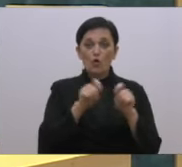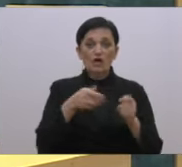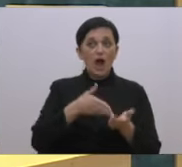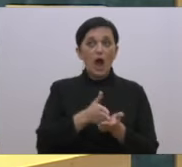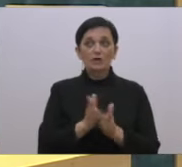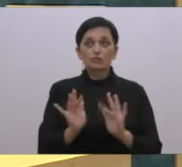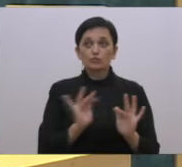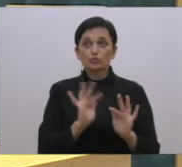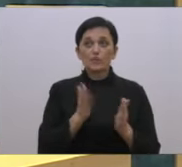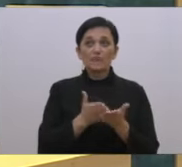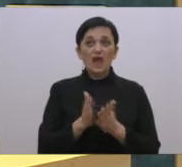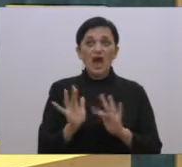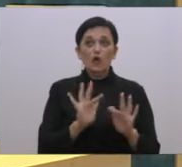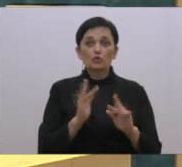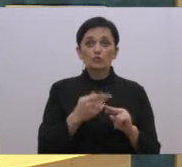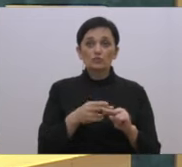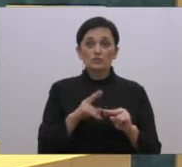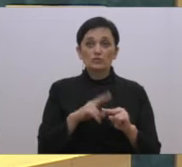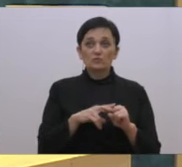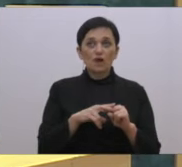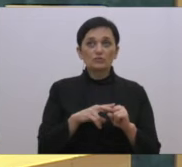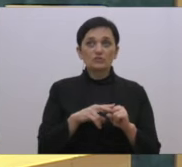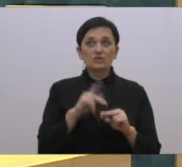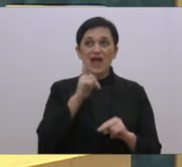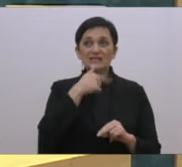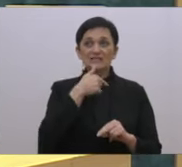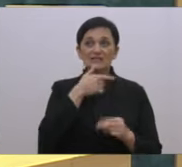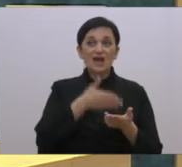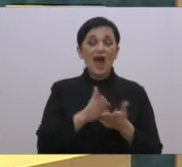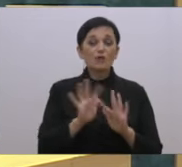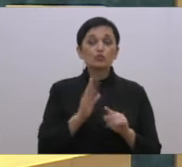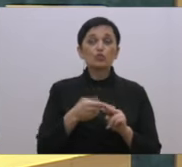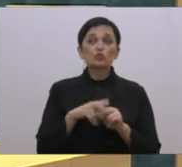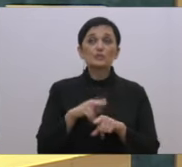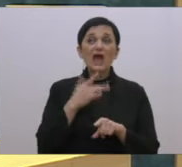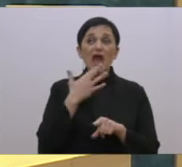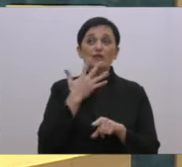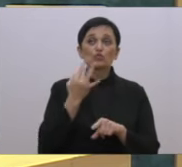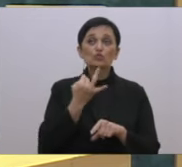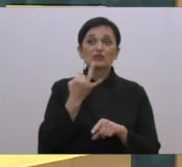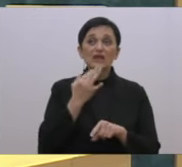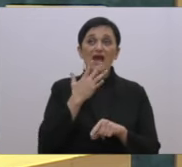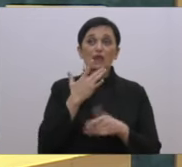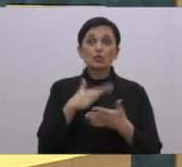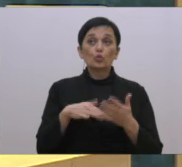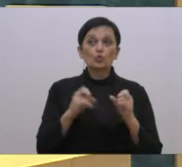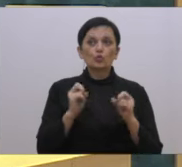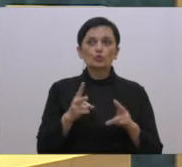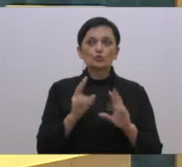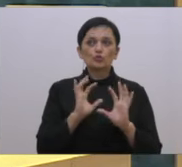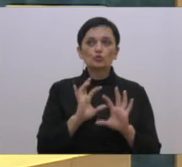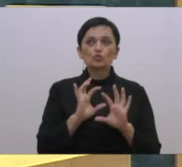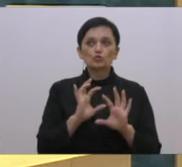ფუნქციონირებს. არ ფუნქციონირებს არა იმიტომ, რომ შეკრება ეზარებათ, არამედ იმიტომ, რომ ეროვნული ინტერესი, ეროვნული უსაფრთხოების